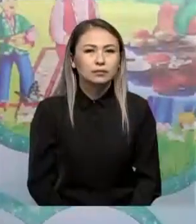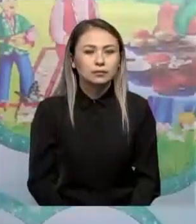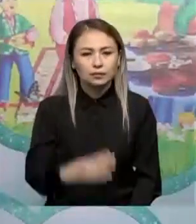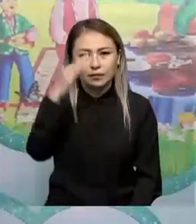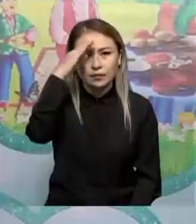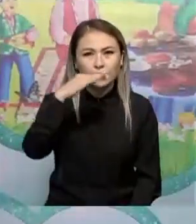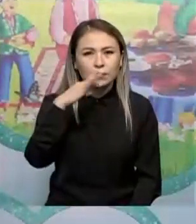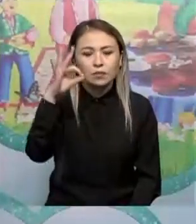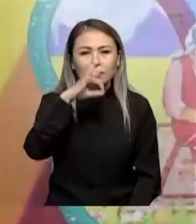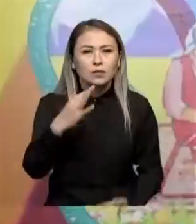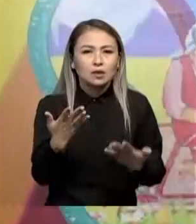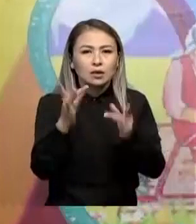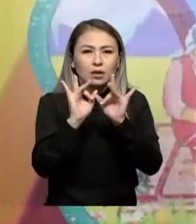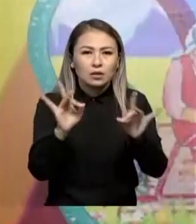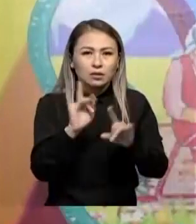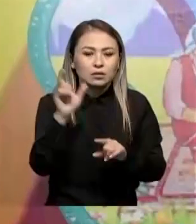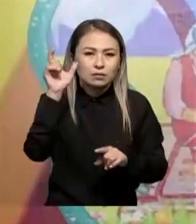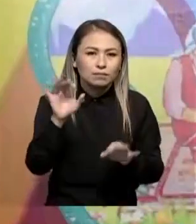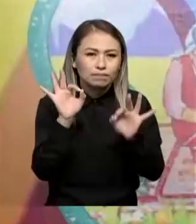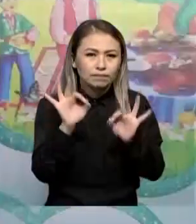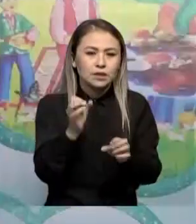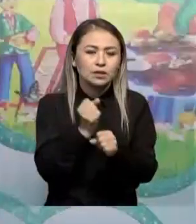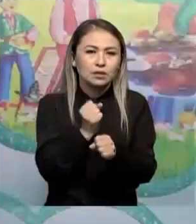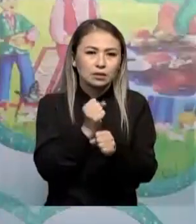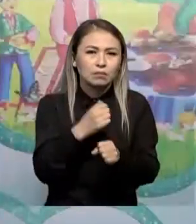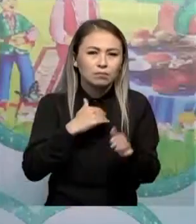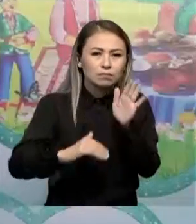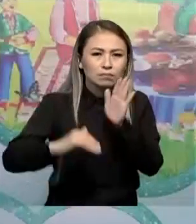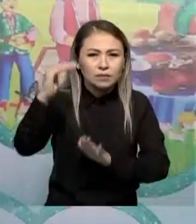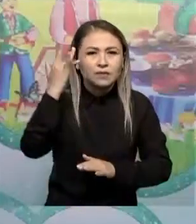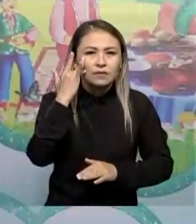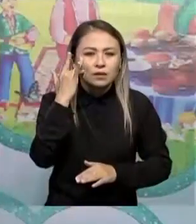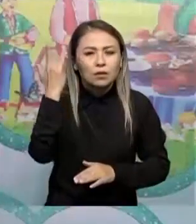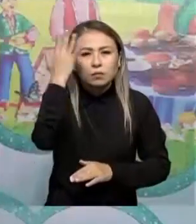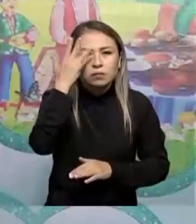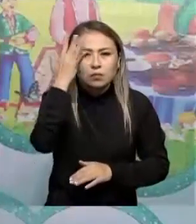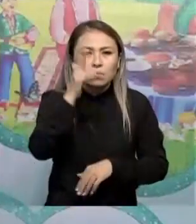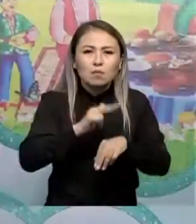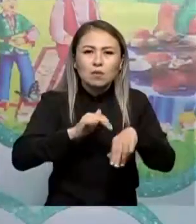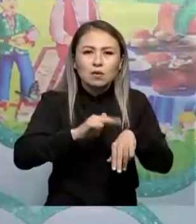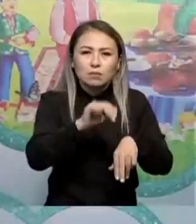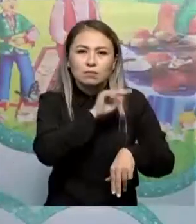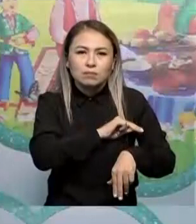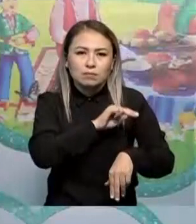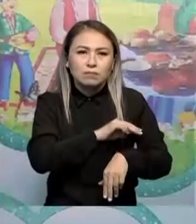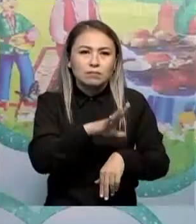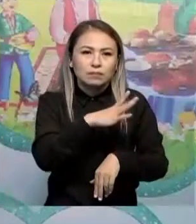Әкемнің ерлігі туралы айта кетсек, азаматқа сай істеді. Кішкентай кезімнен бастап полиция қызметкері болуды